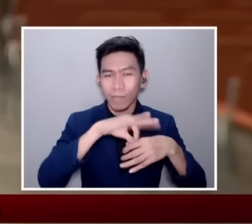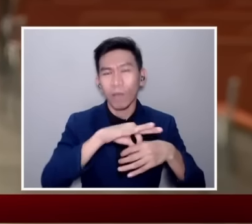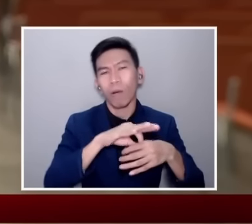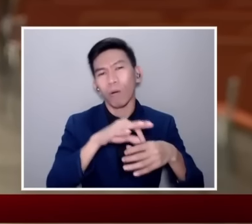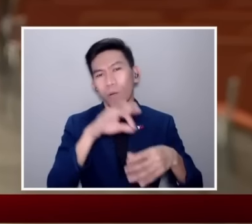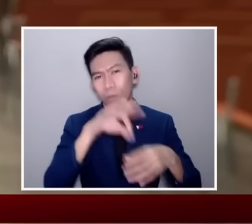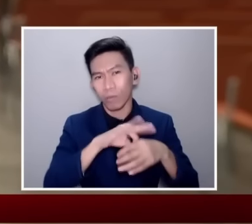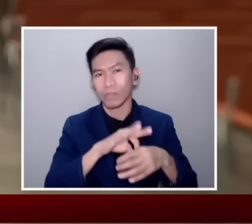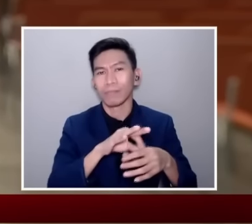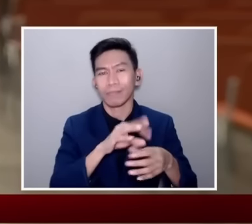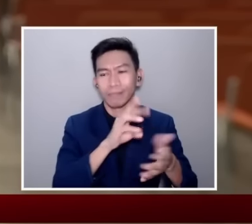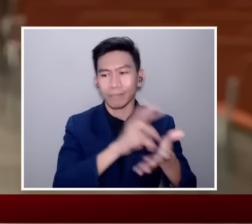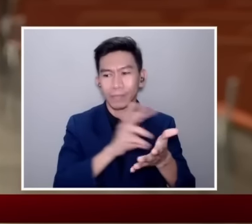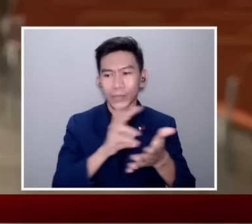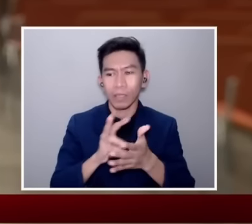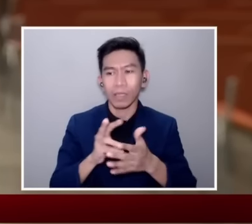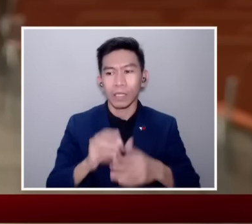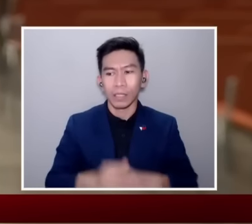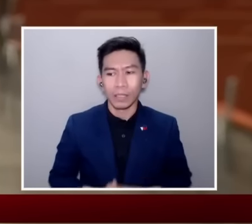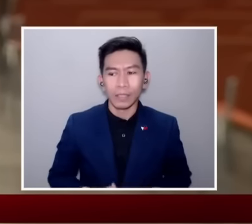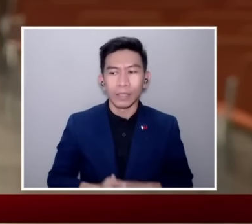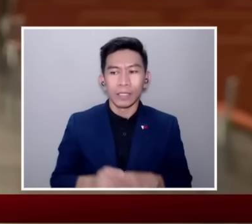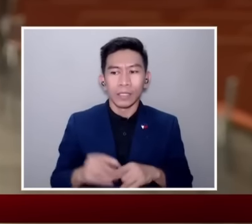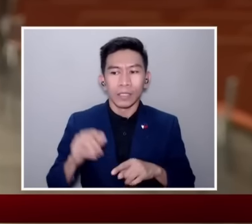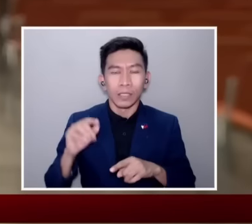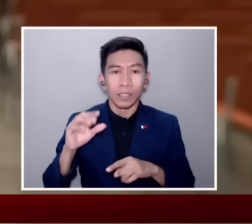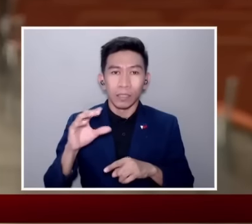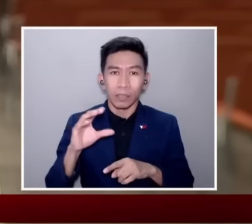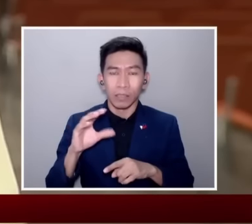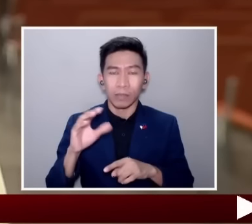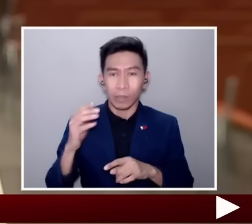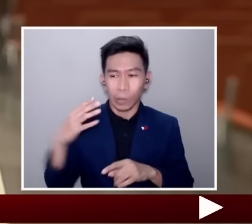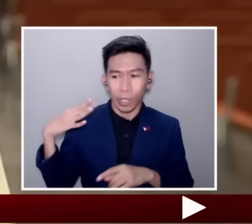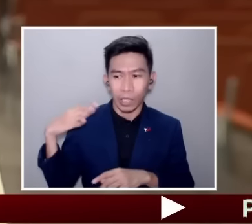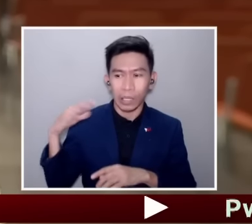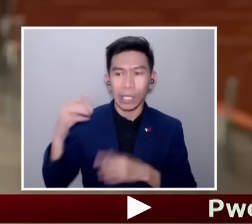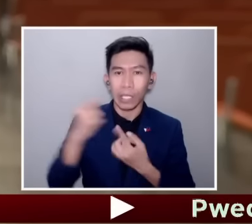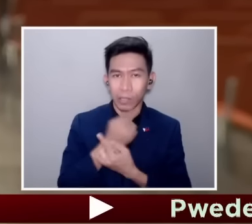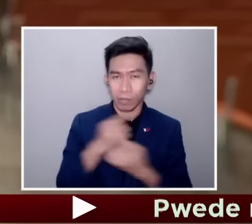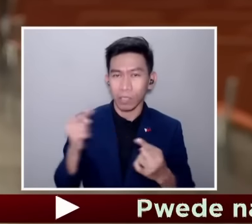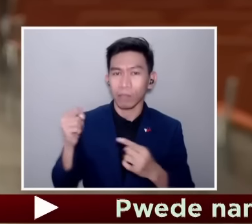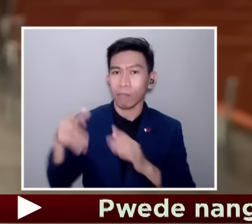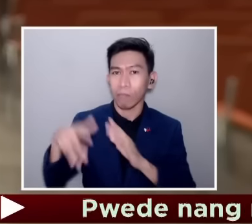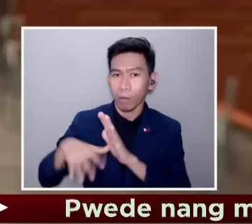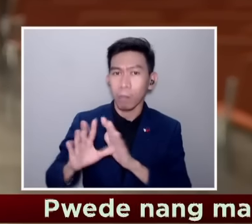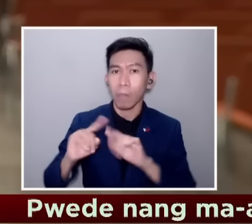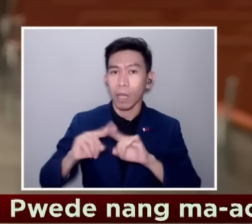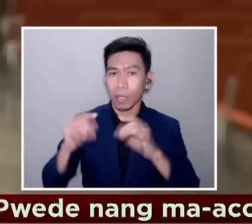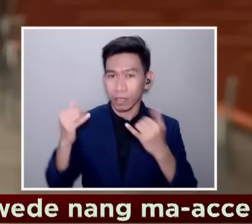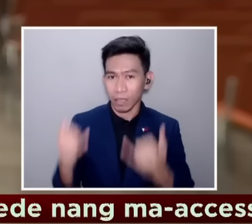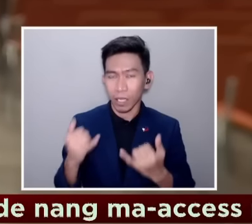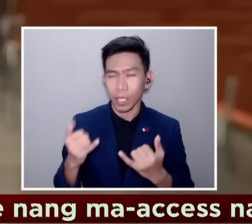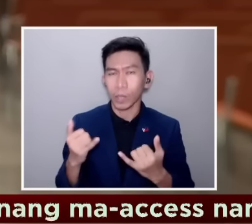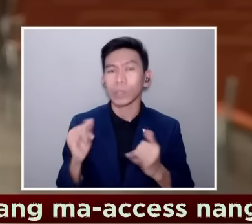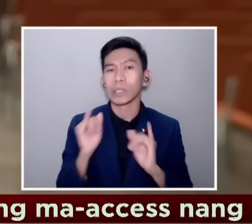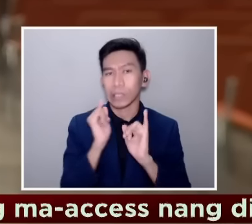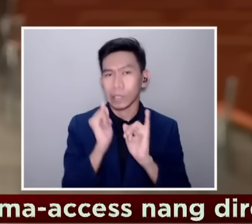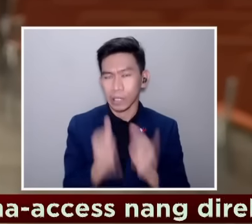presinto. Pakikihintay niyo po ang announcement po ng Commissioner Election. Basta po, sa kasalukuyan, hanggang 7:00 pa rin po ang ating pong